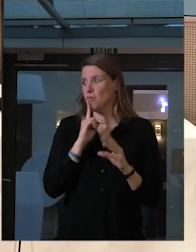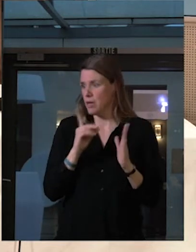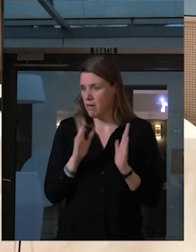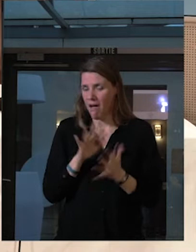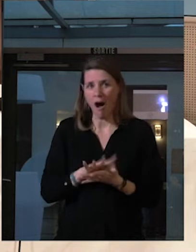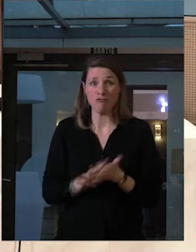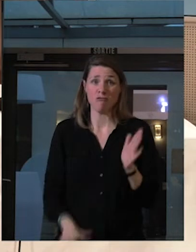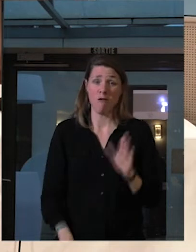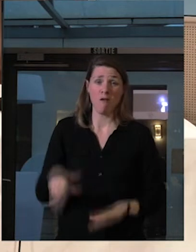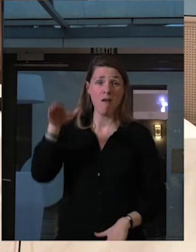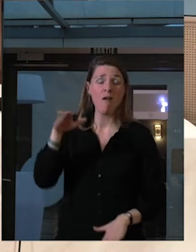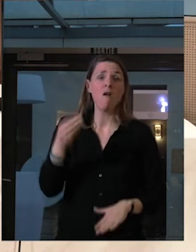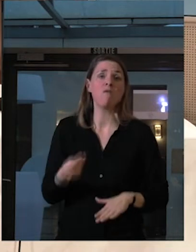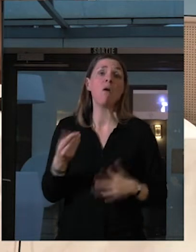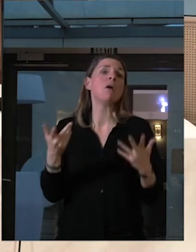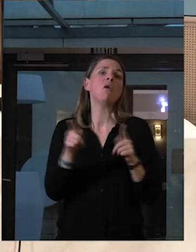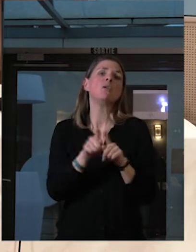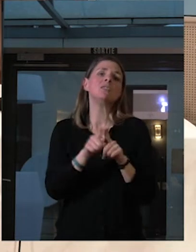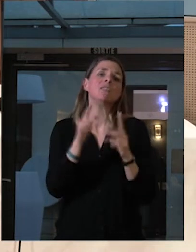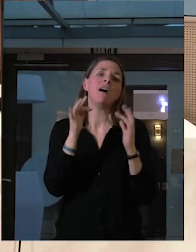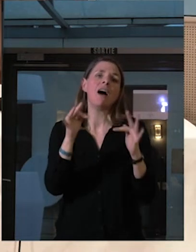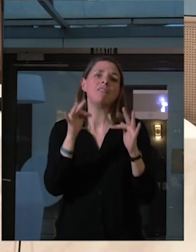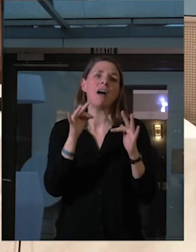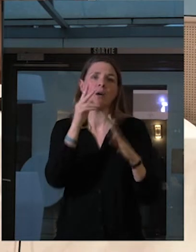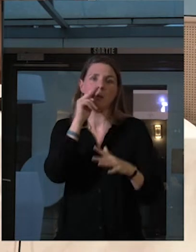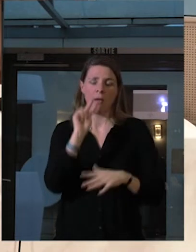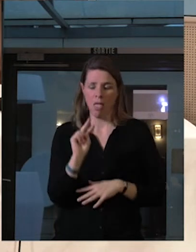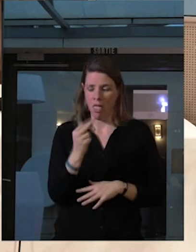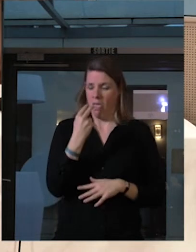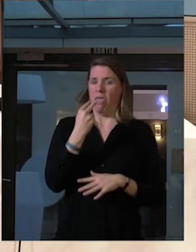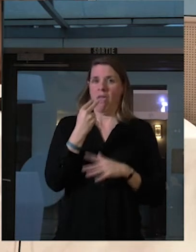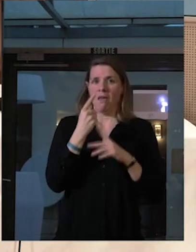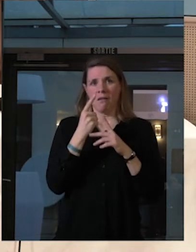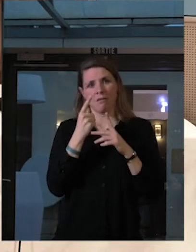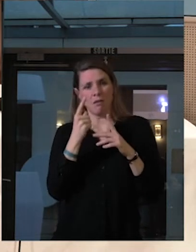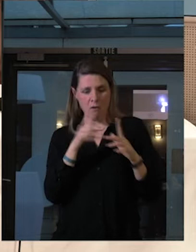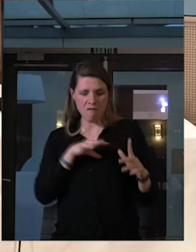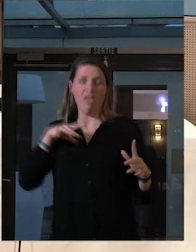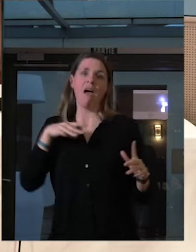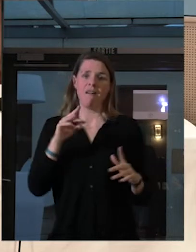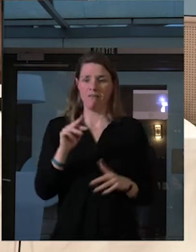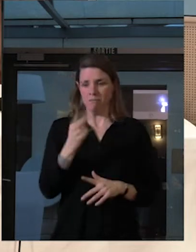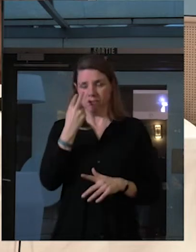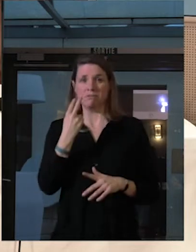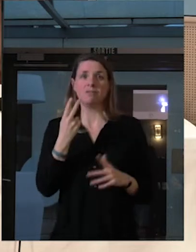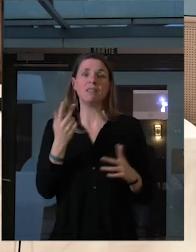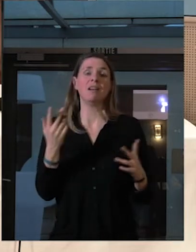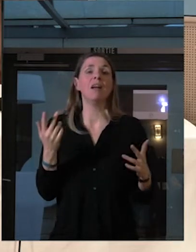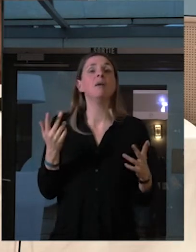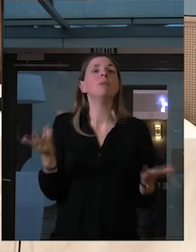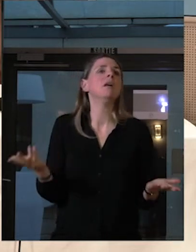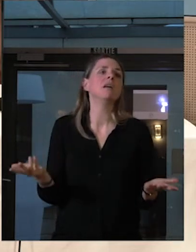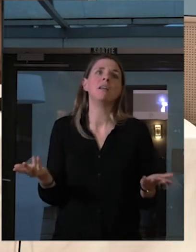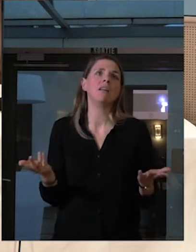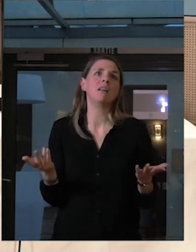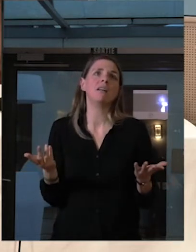Mais je pense qu'il y a aussi une question d'ego quelque part. Mais en fait, je pense que tant que je n'aurais